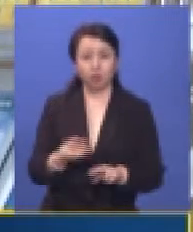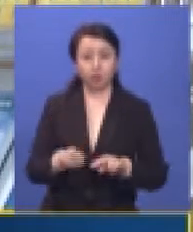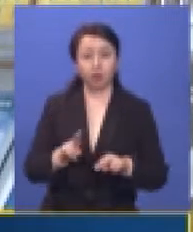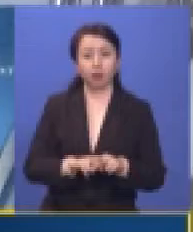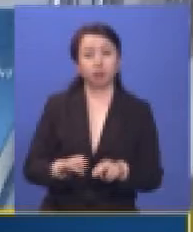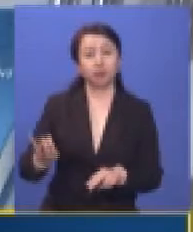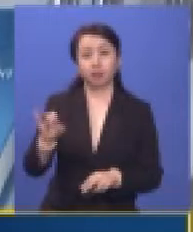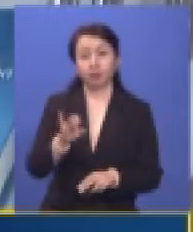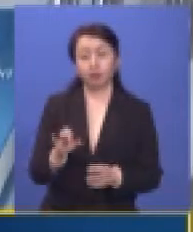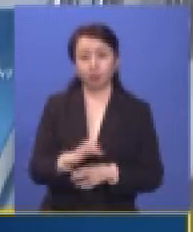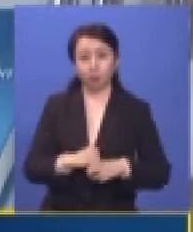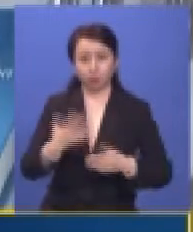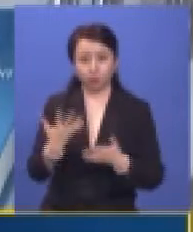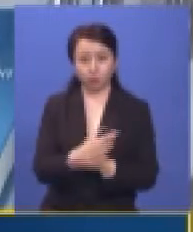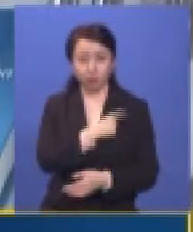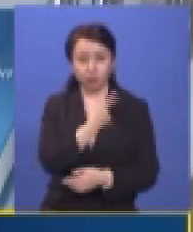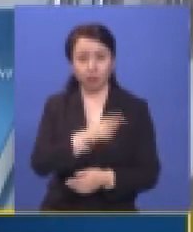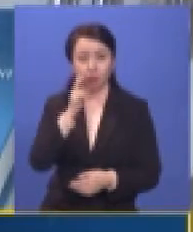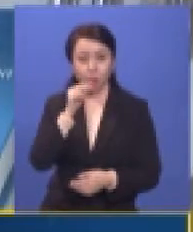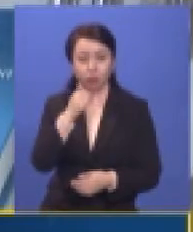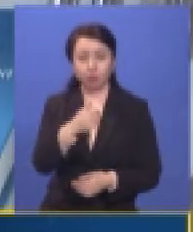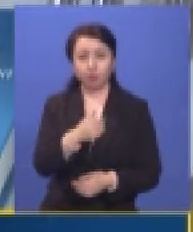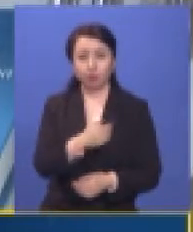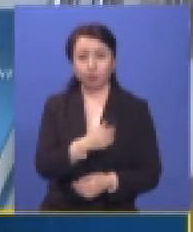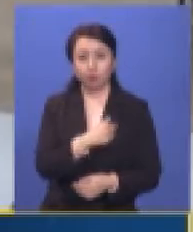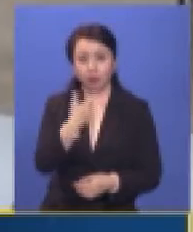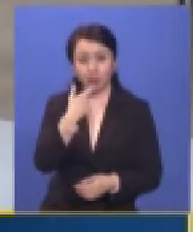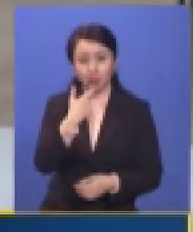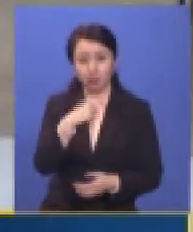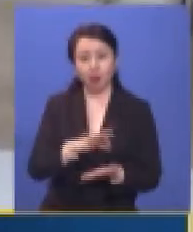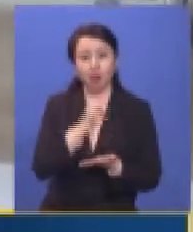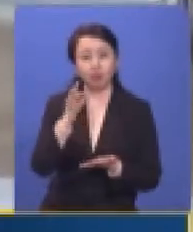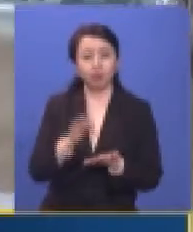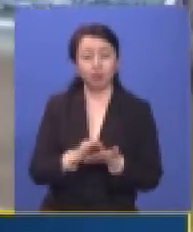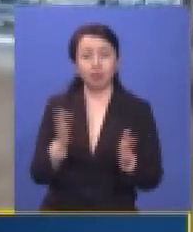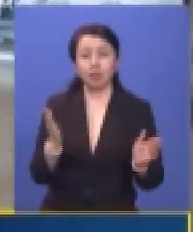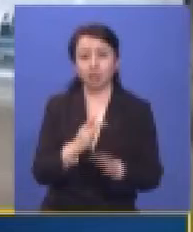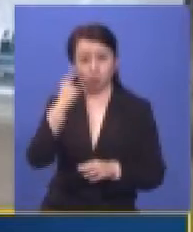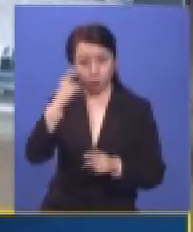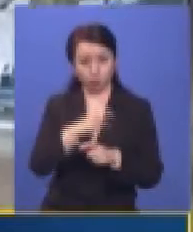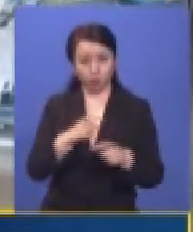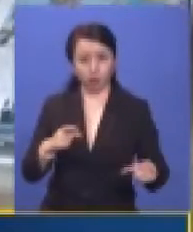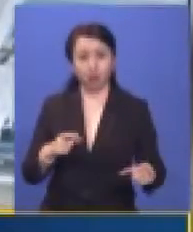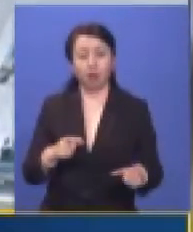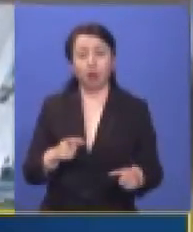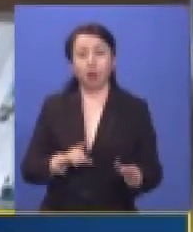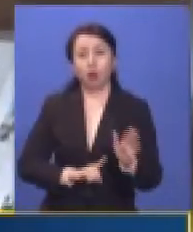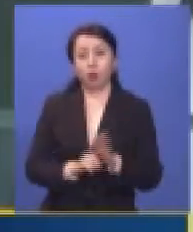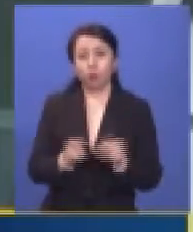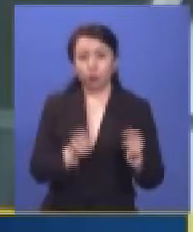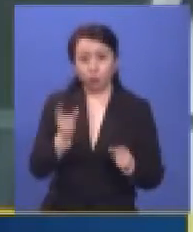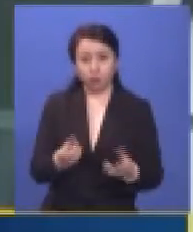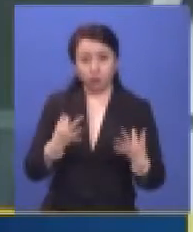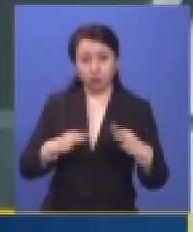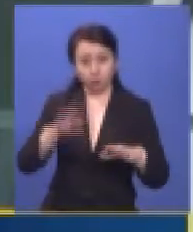на историческом этапе нашел в себе силы, мужество и решимость принять на себя ответственность за судьбы казахстанцев и встал у штурвала нового